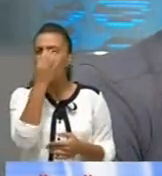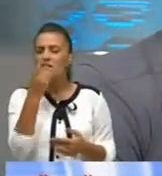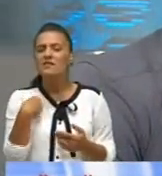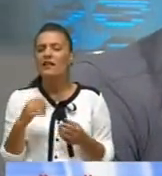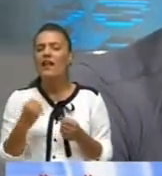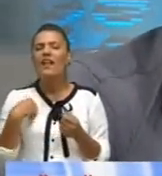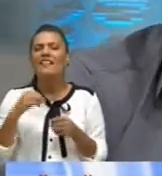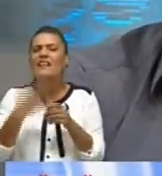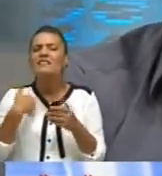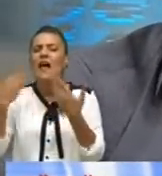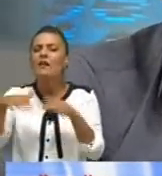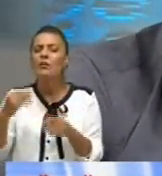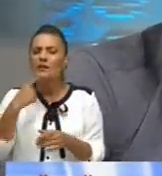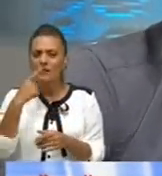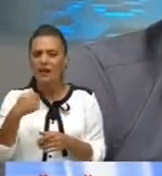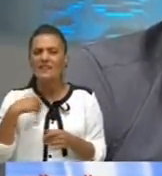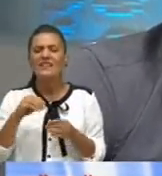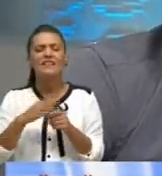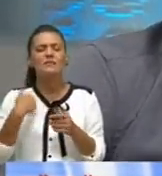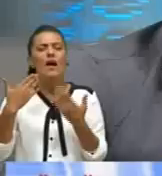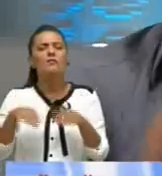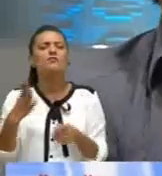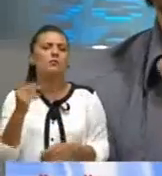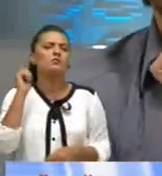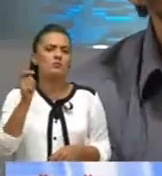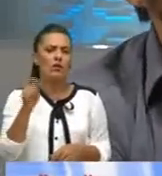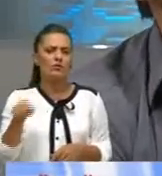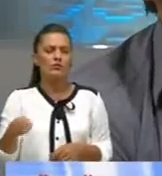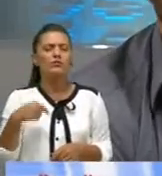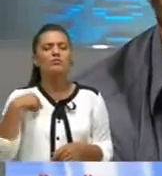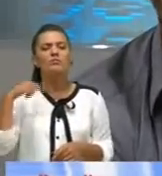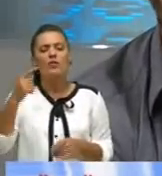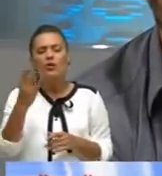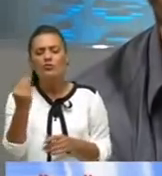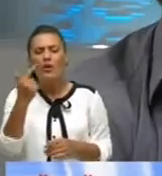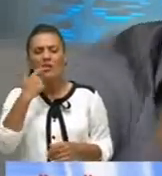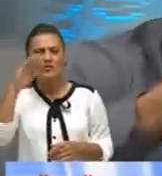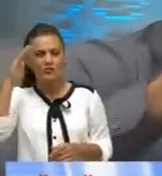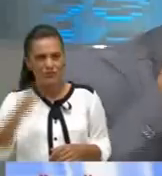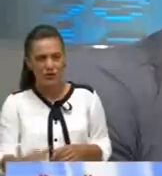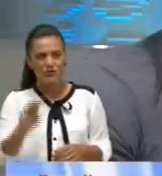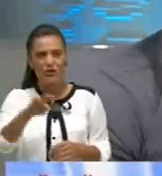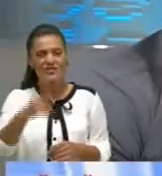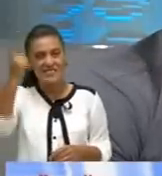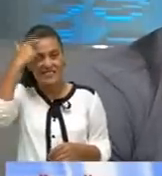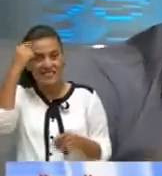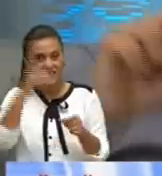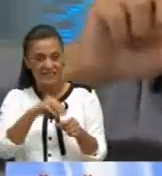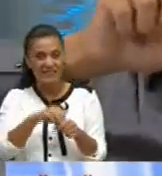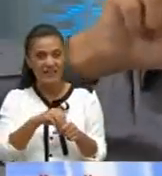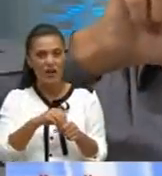nasıl engelleyebiliriz Hı-hı. dersek. Hı-hı. Şimdi engellemesi bunun da zor. Çünkü çok küçük yaşlardan itibaren çocukların